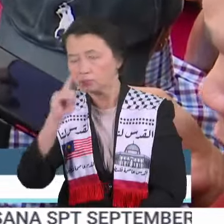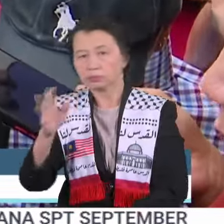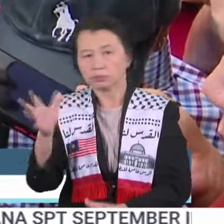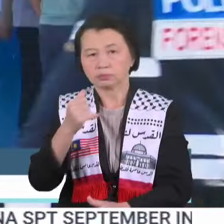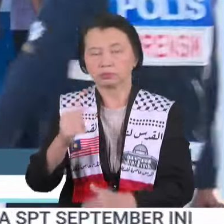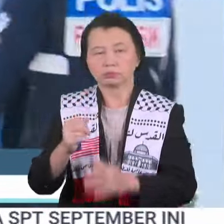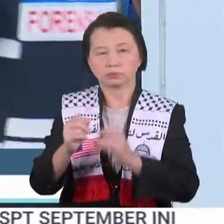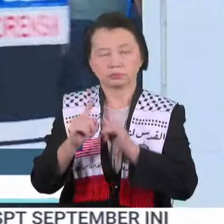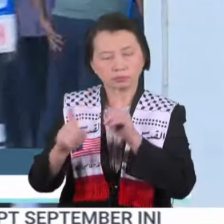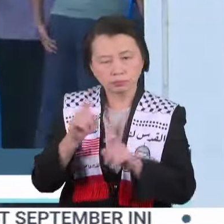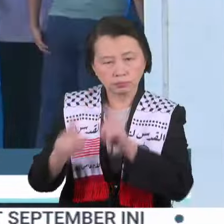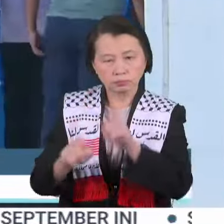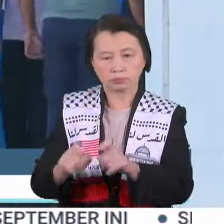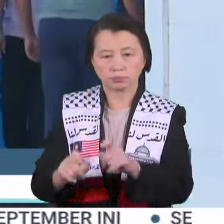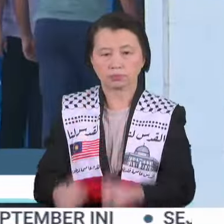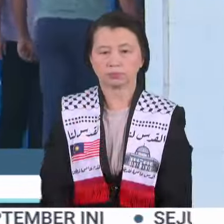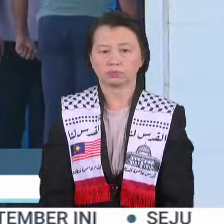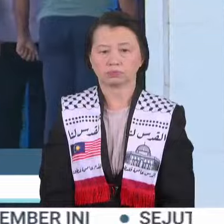siasatan kita.